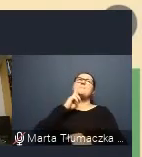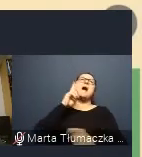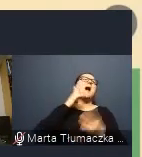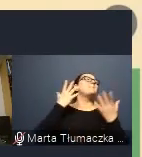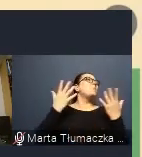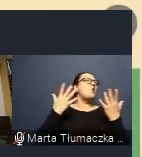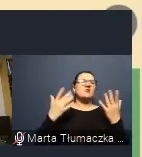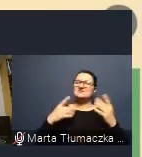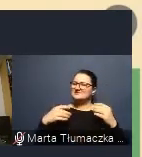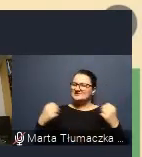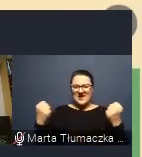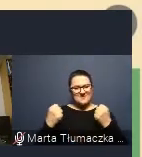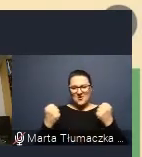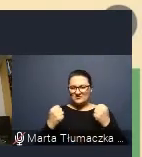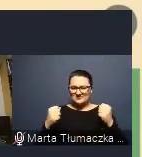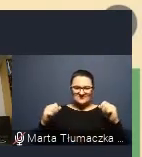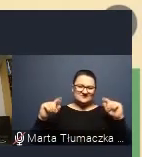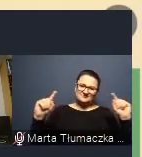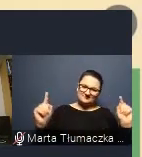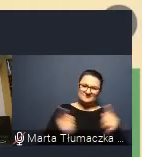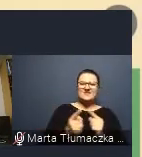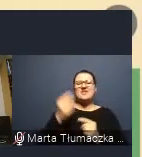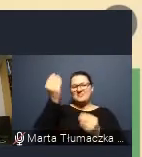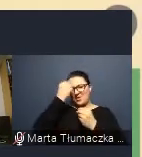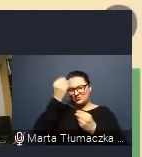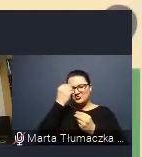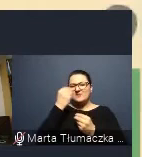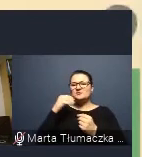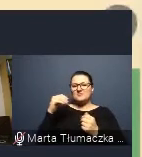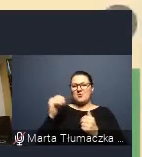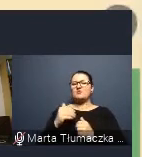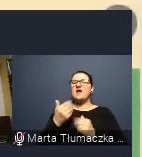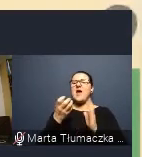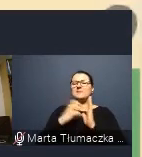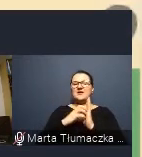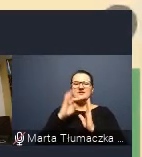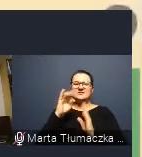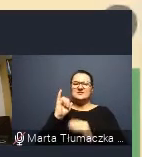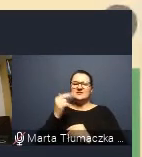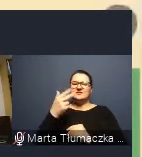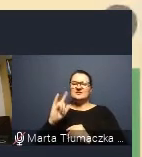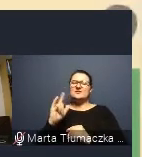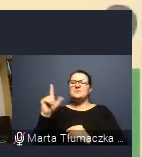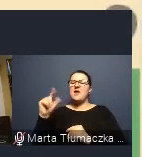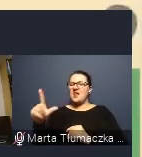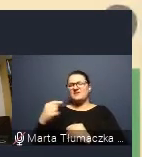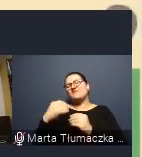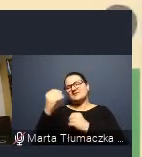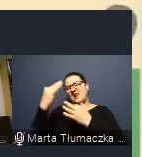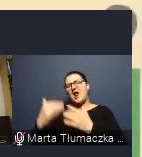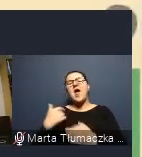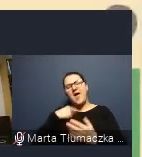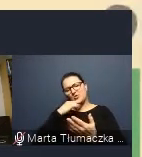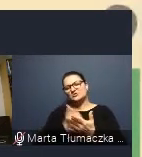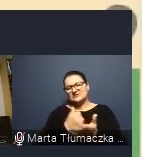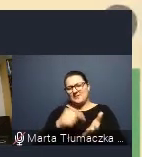cię, takich linków się nie przesyła. I nauczyłam się, że jest aplikacja tiny.pl, tych aplikacji jest więcej, ale ja korzystam z tej